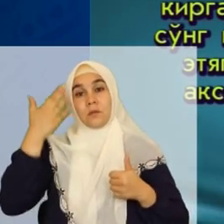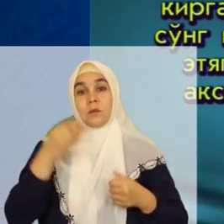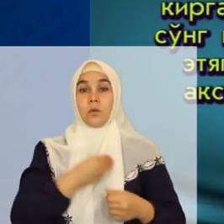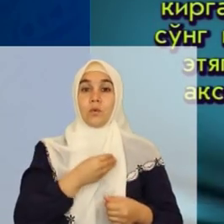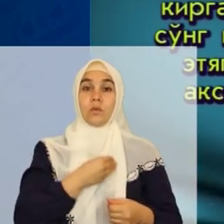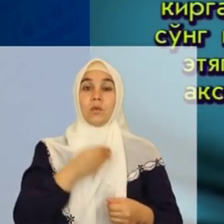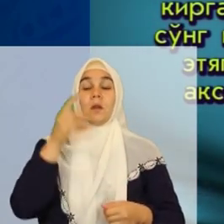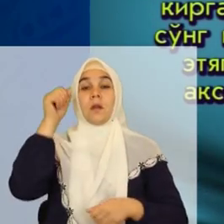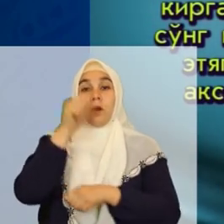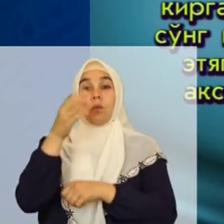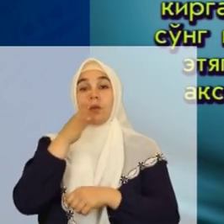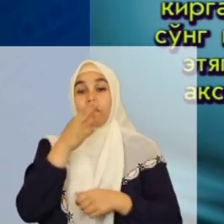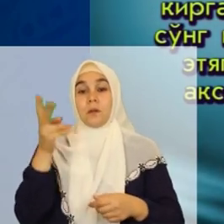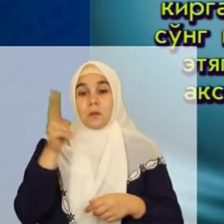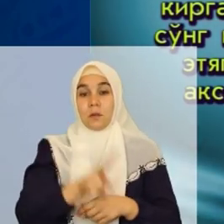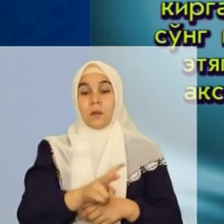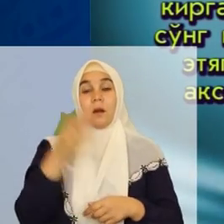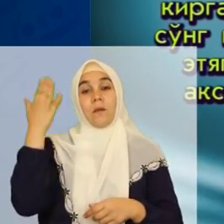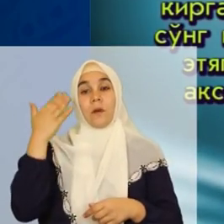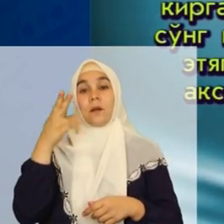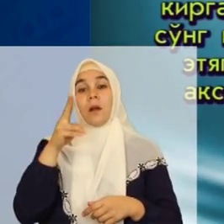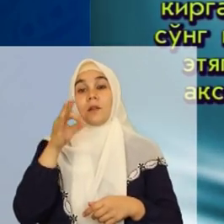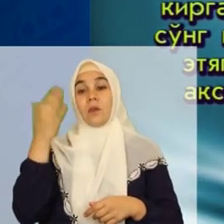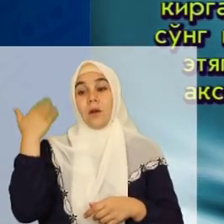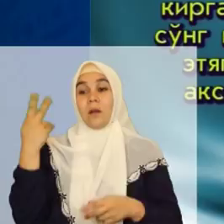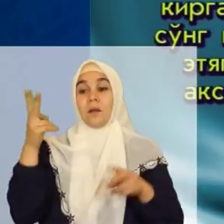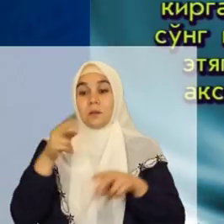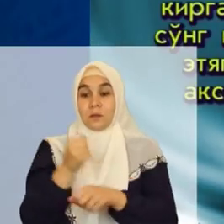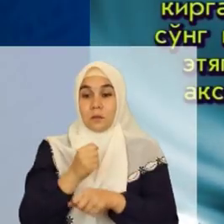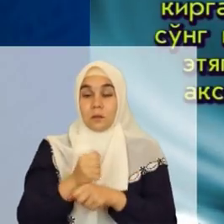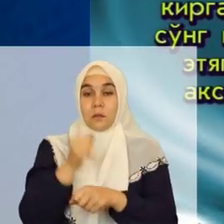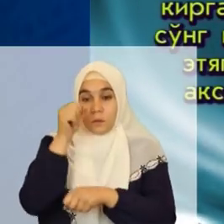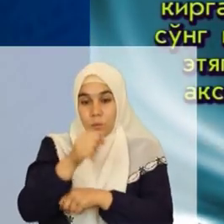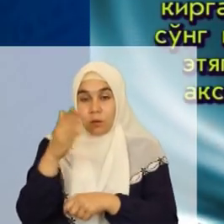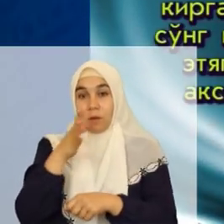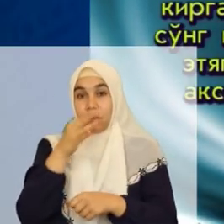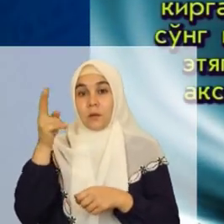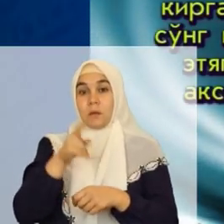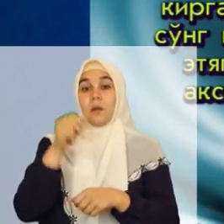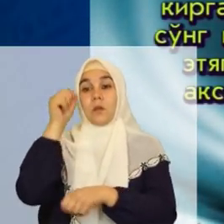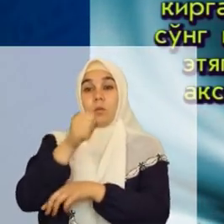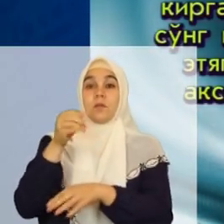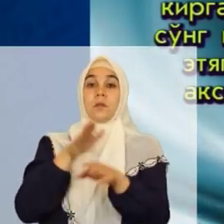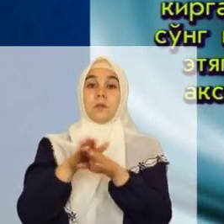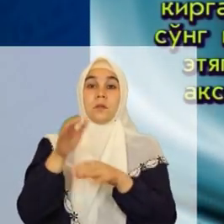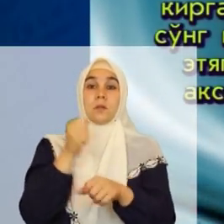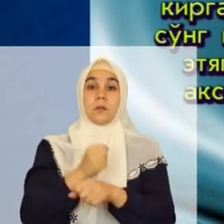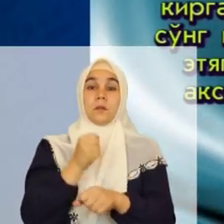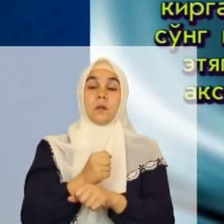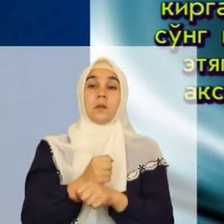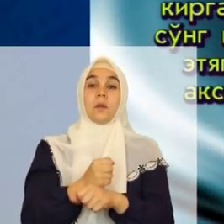qilgan. U namoz vaqti kirgach, avval qazolarini o'qib, so'ng vaqti kirgan namozni ado